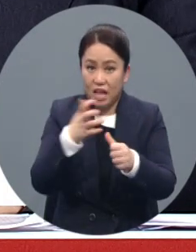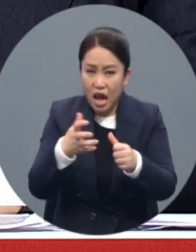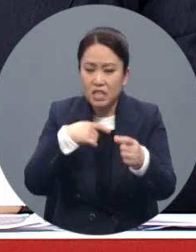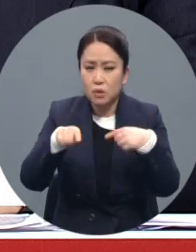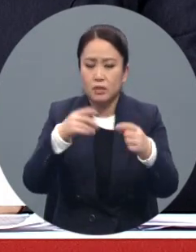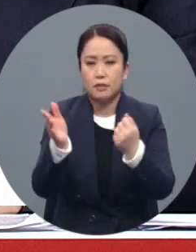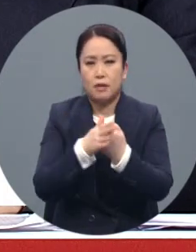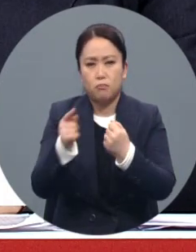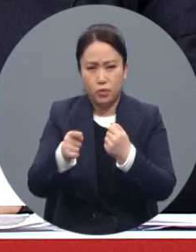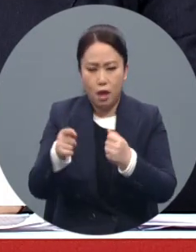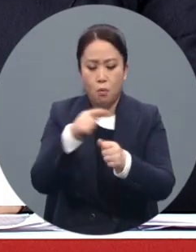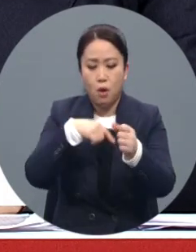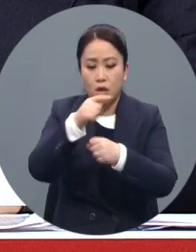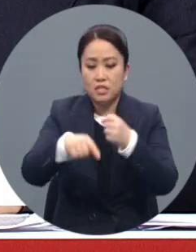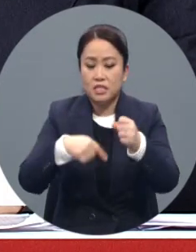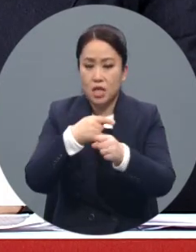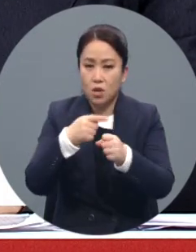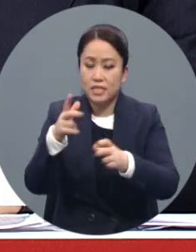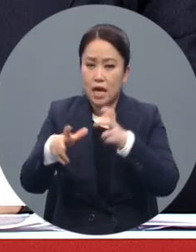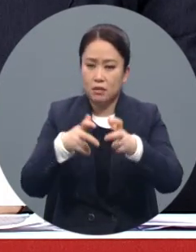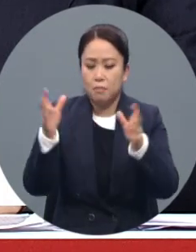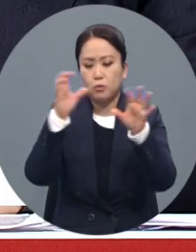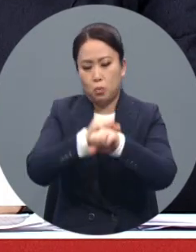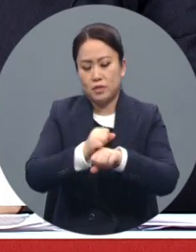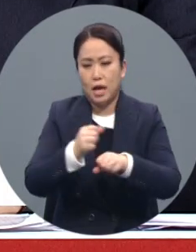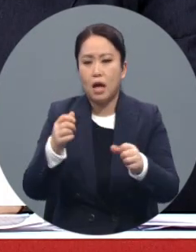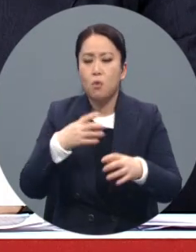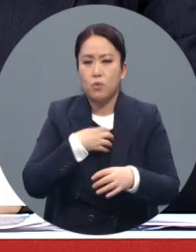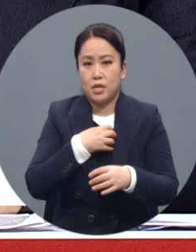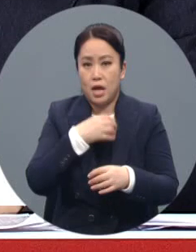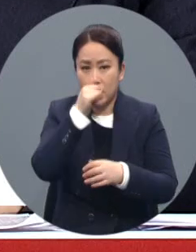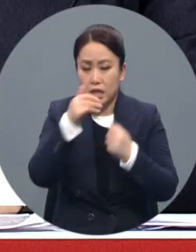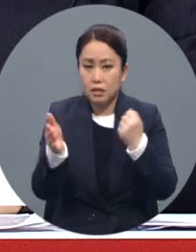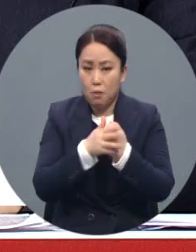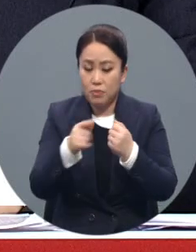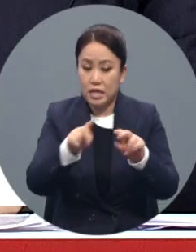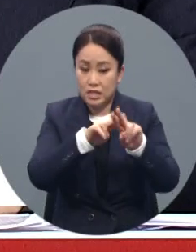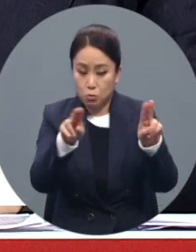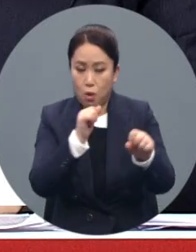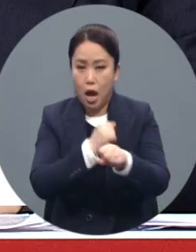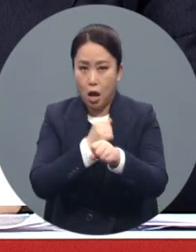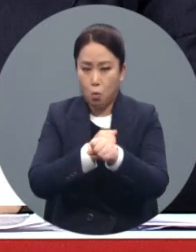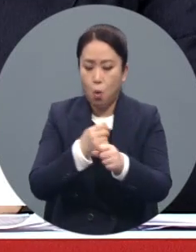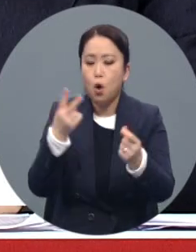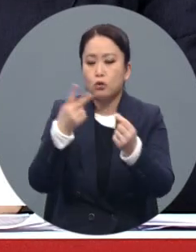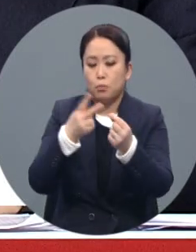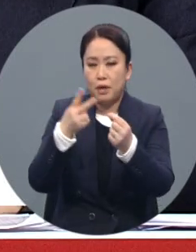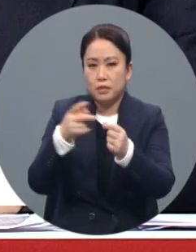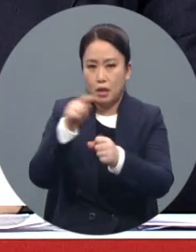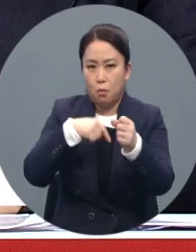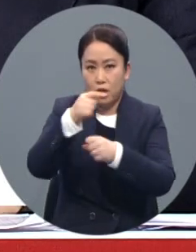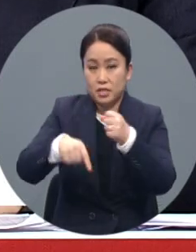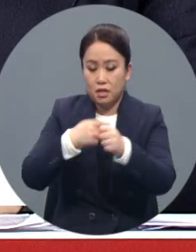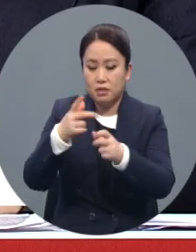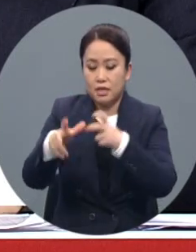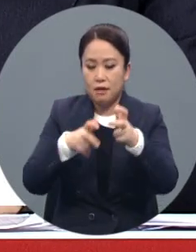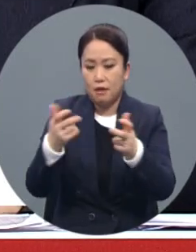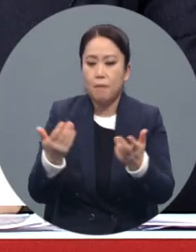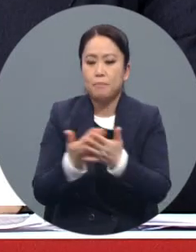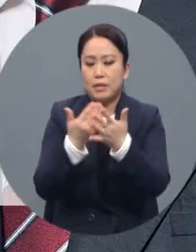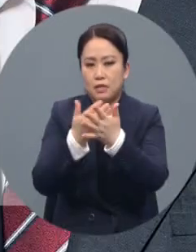지금 도산 위기에 있습니다. 탈원전 폐기로서 제2의 원전 산업 전성기를 만들어내고